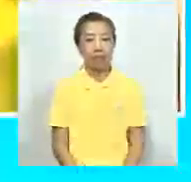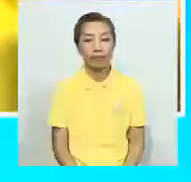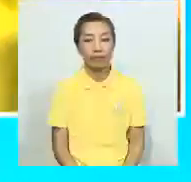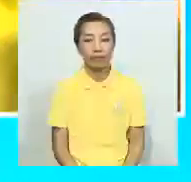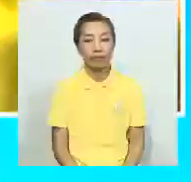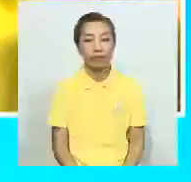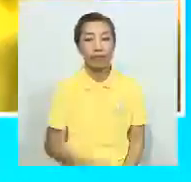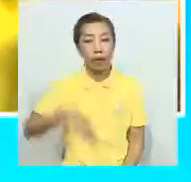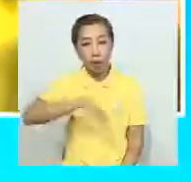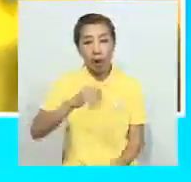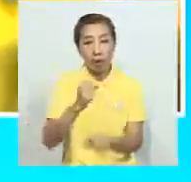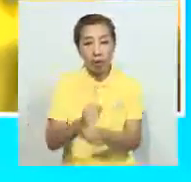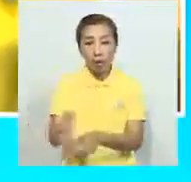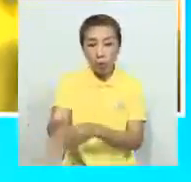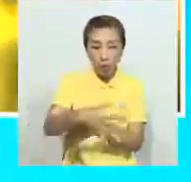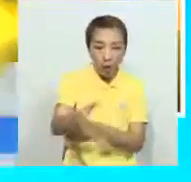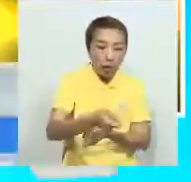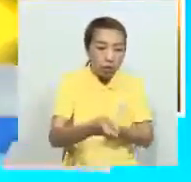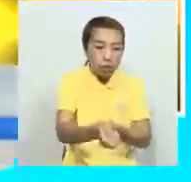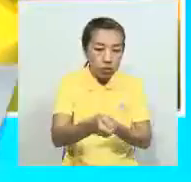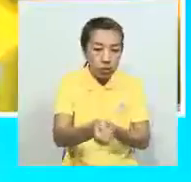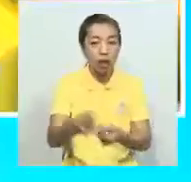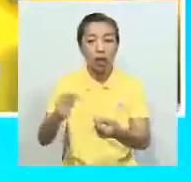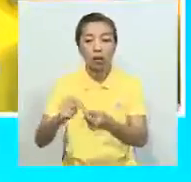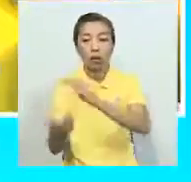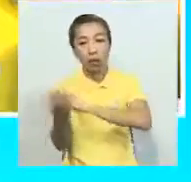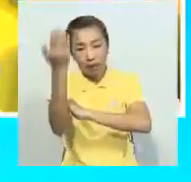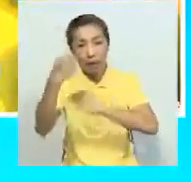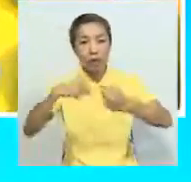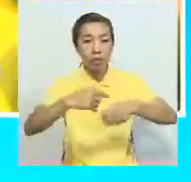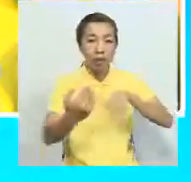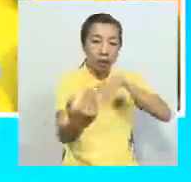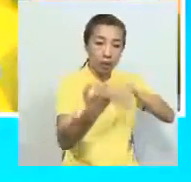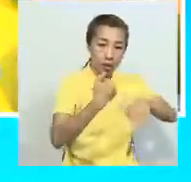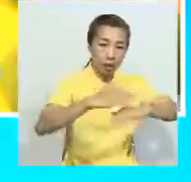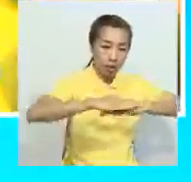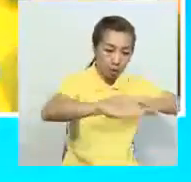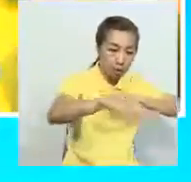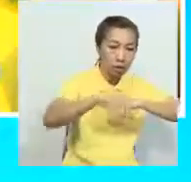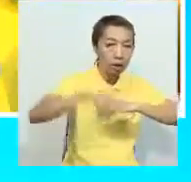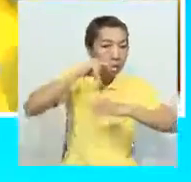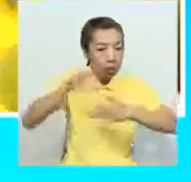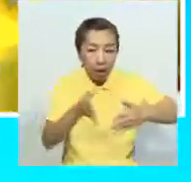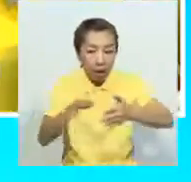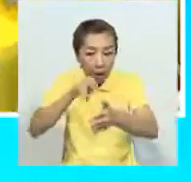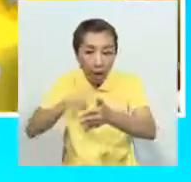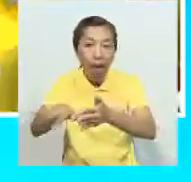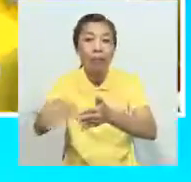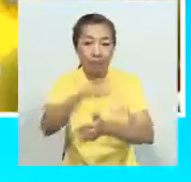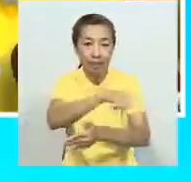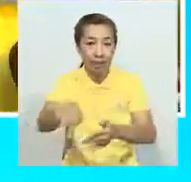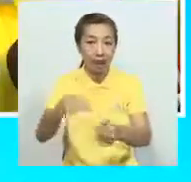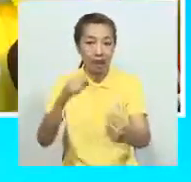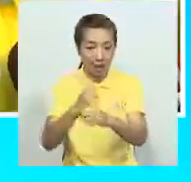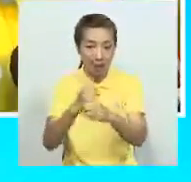เราจะทำความสะอาดกันช่วงเช้าไม่ว่าจะเป็นบนถนนหนทางในคลองและช่วงบ่ายเนี่ยมันก็อาจจะมี